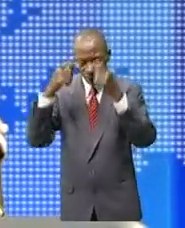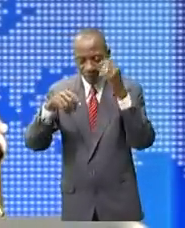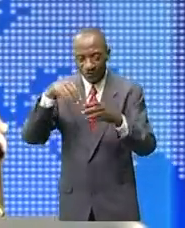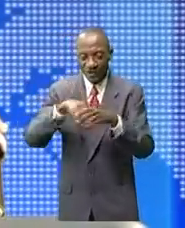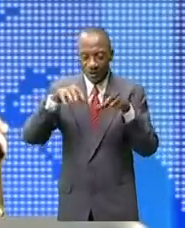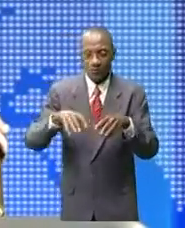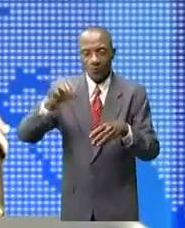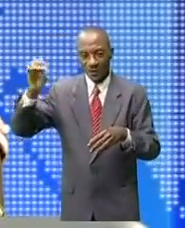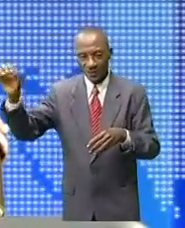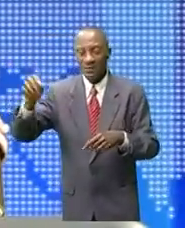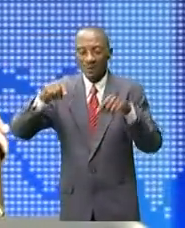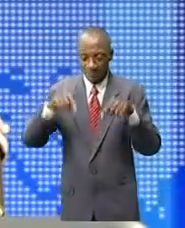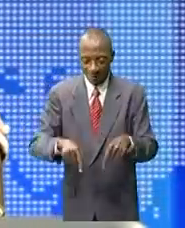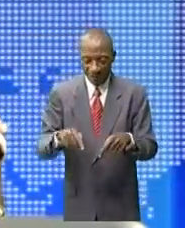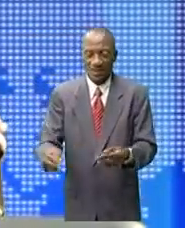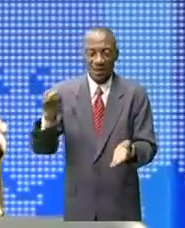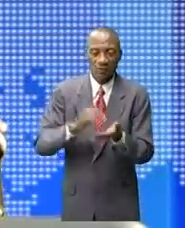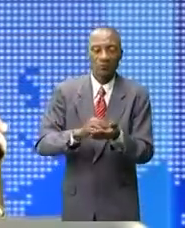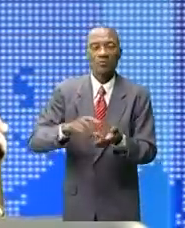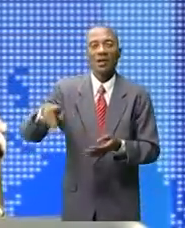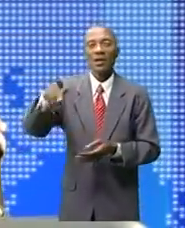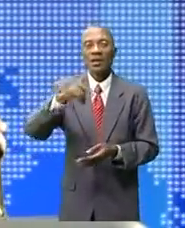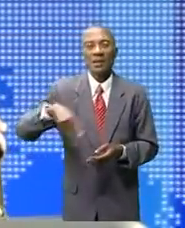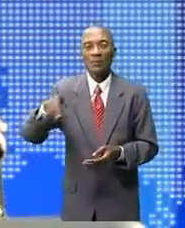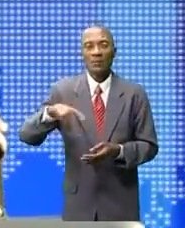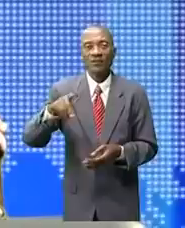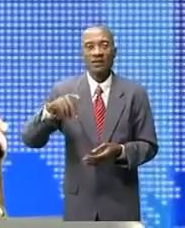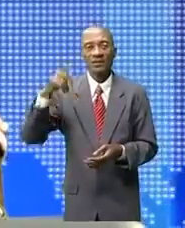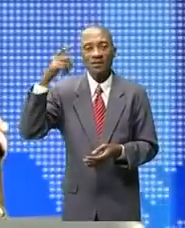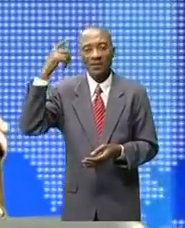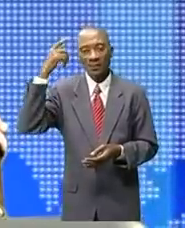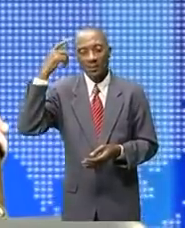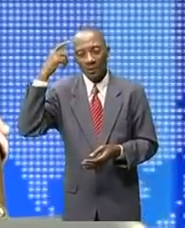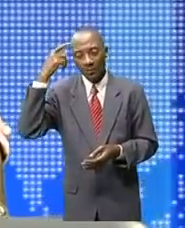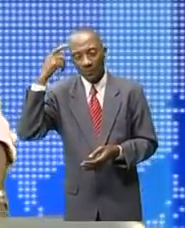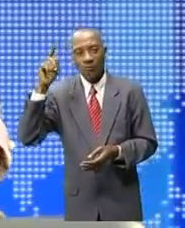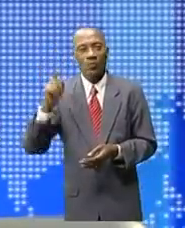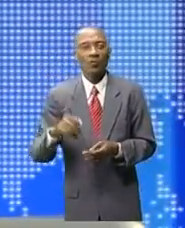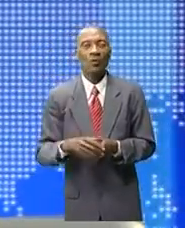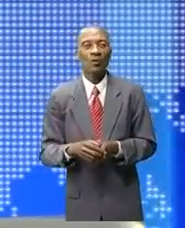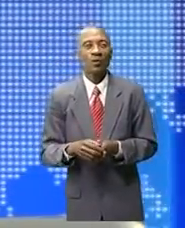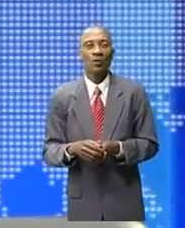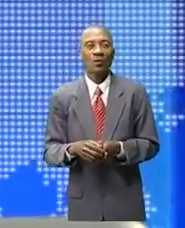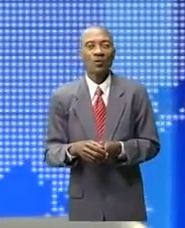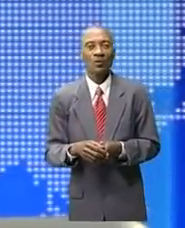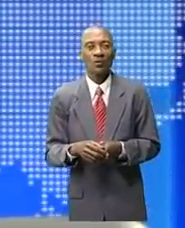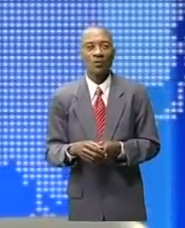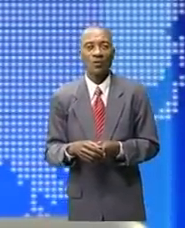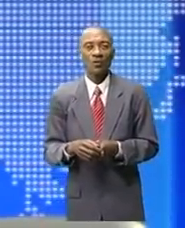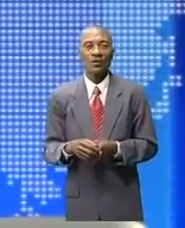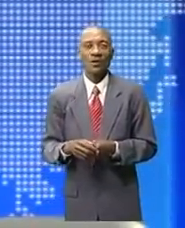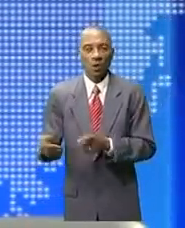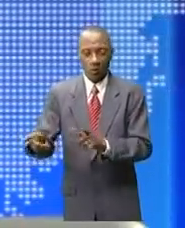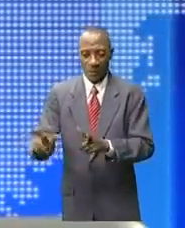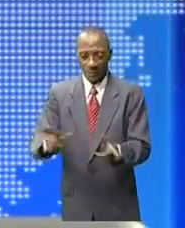sinistré du volcan Nyiragongo de la ville de Goma. Pour ce faire, le chef du gouvernement, Jean-Michel Samalou Kondé, a reçu le